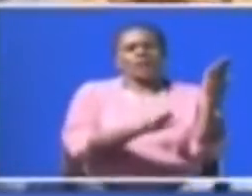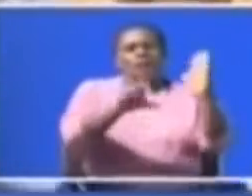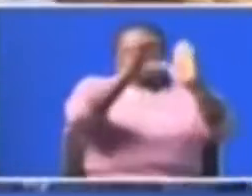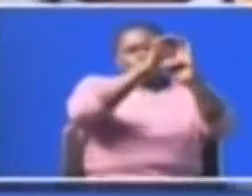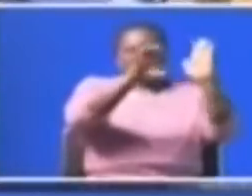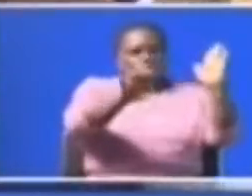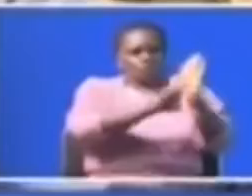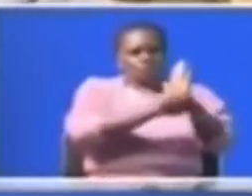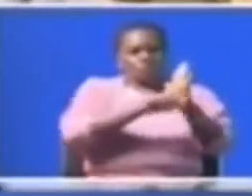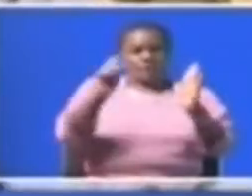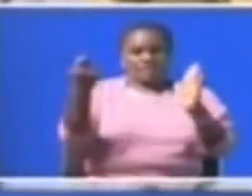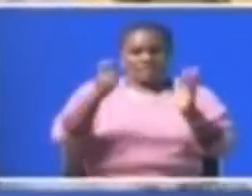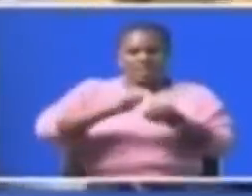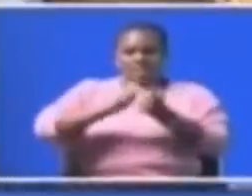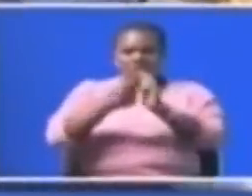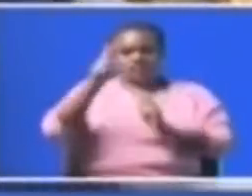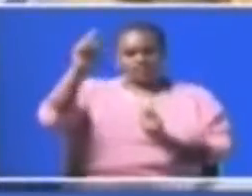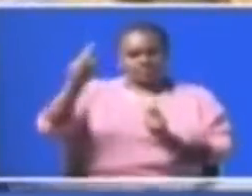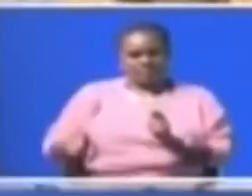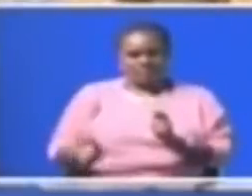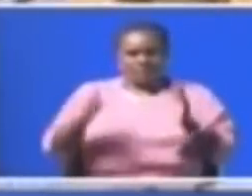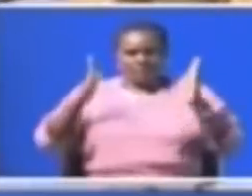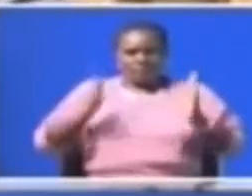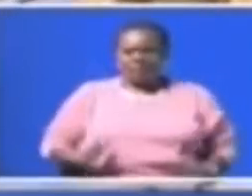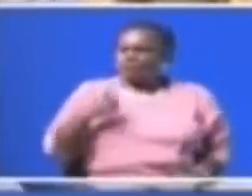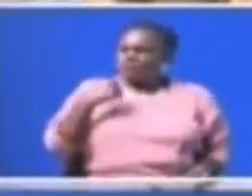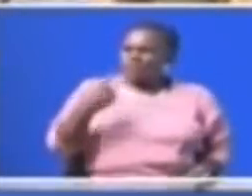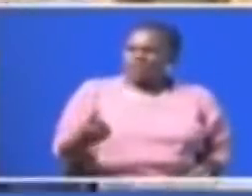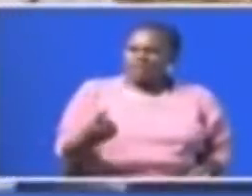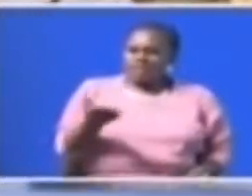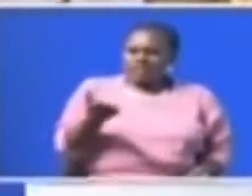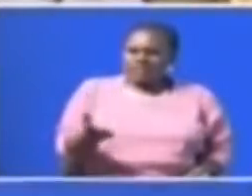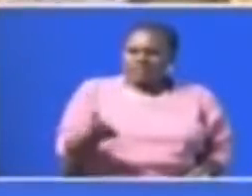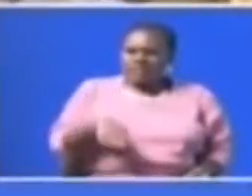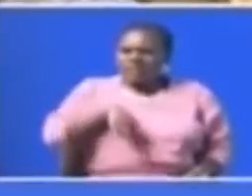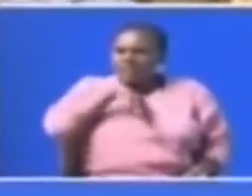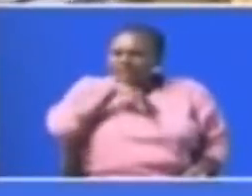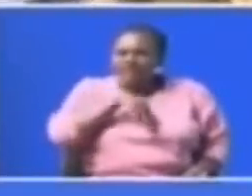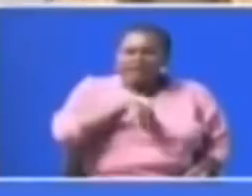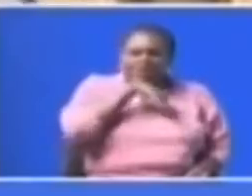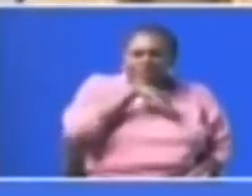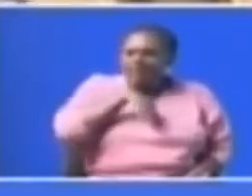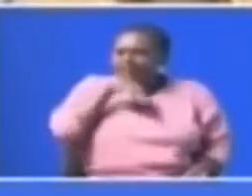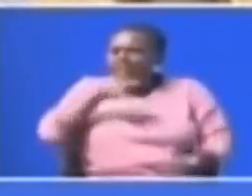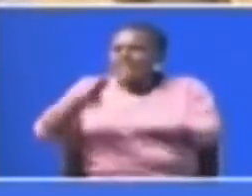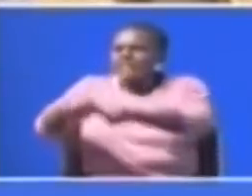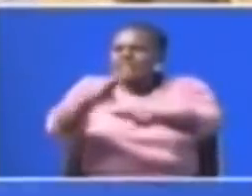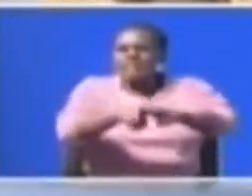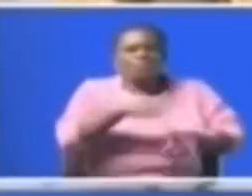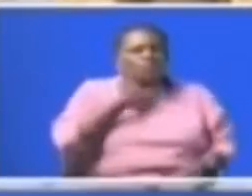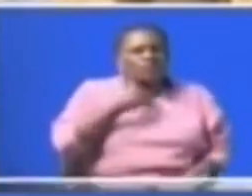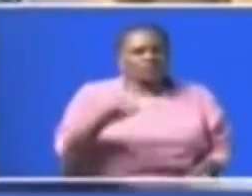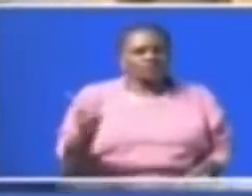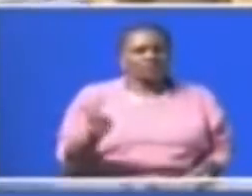Kenya itachenjiwa, huyo mtu anaendelea kusema hii kitu ni Raila anatakiwa kiti, hii ni Raila anatakiwa